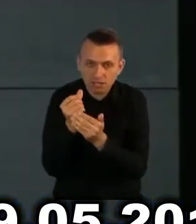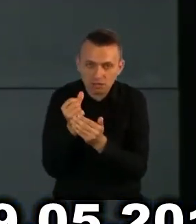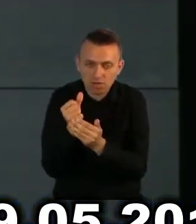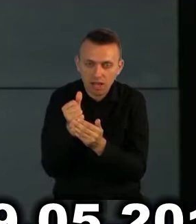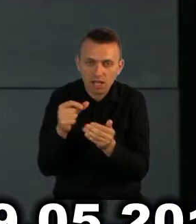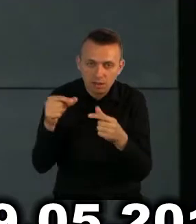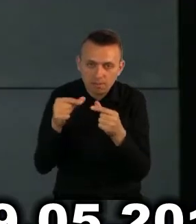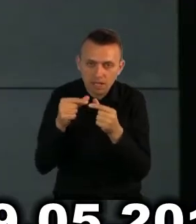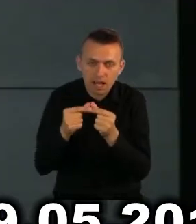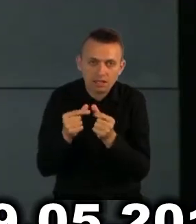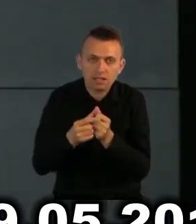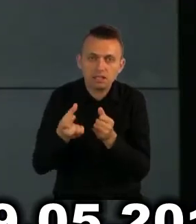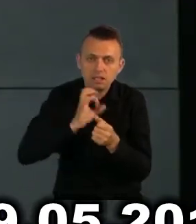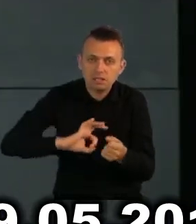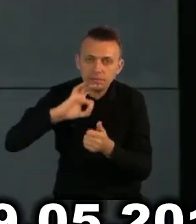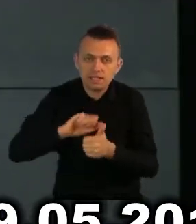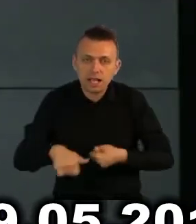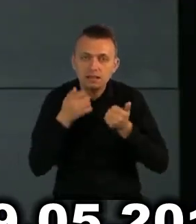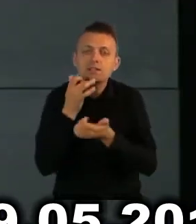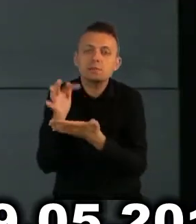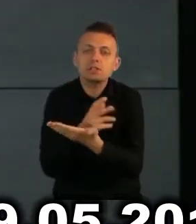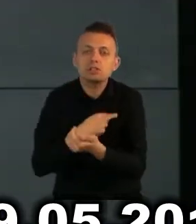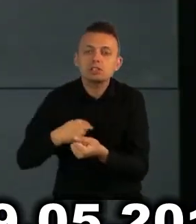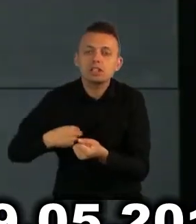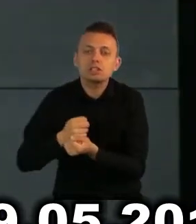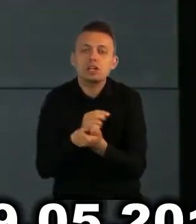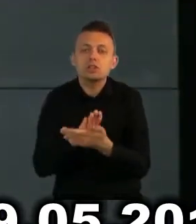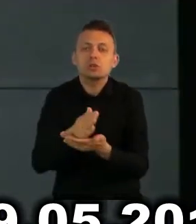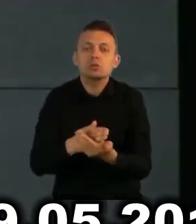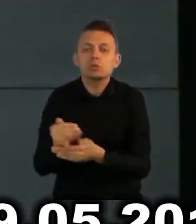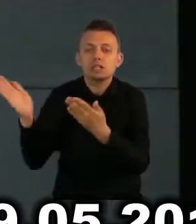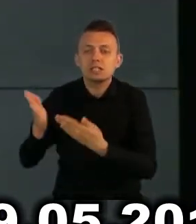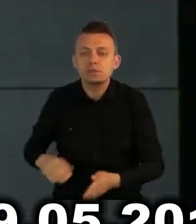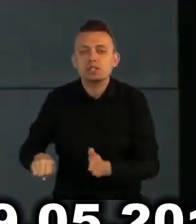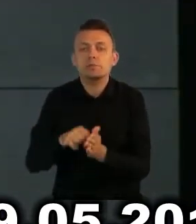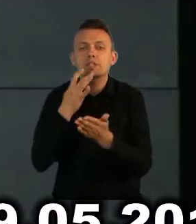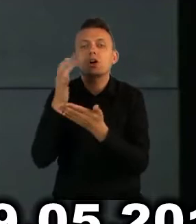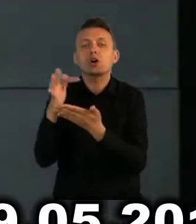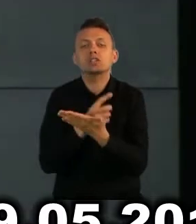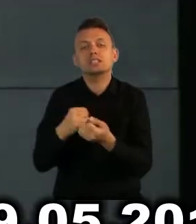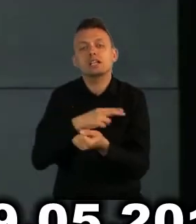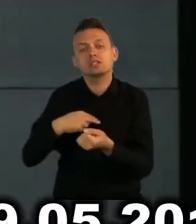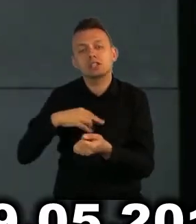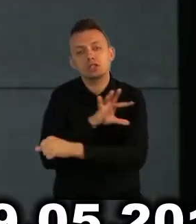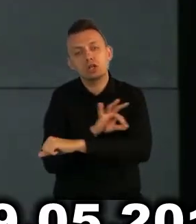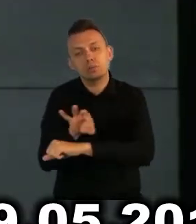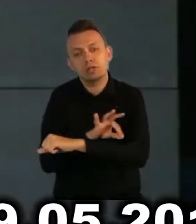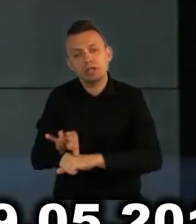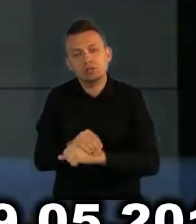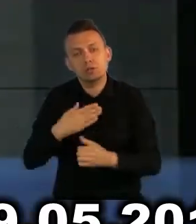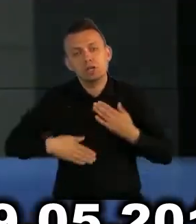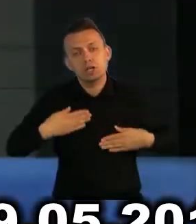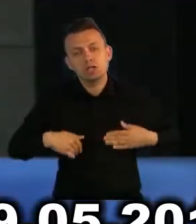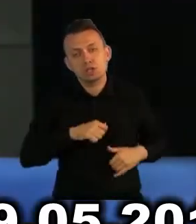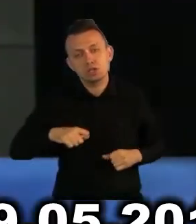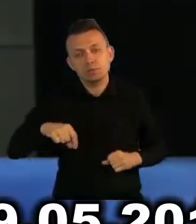mogli skorzystać. My się chwalimy tym, chwalcie się Państwo tym i zapraszamy do korzystania z tego, co jest w naszym